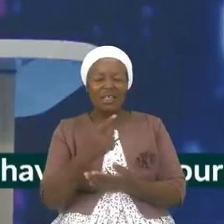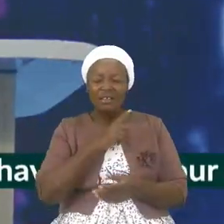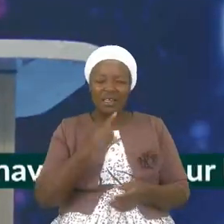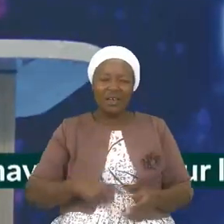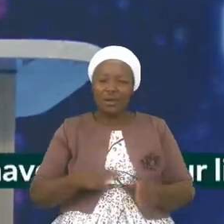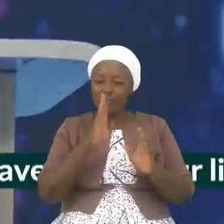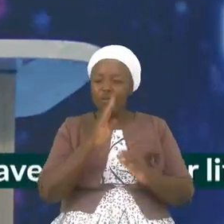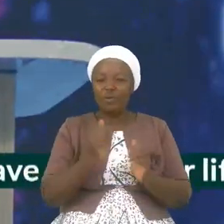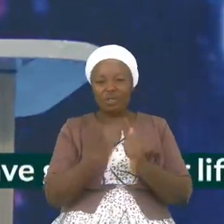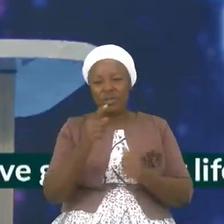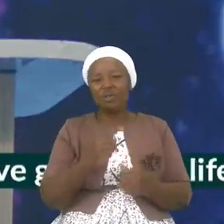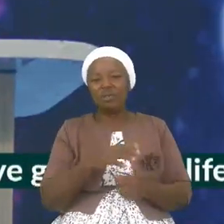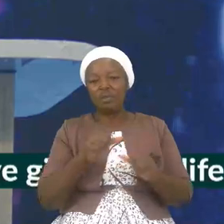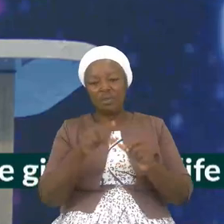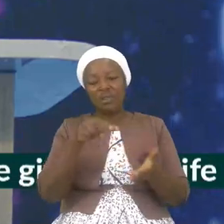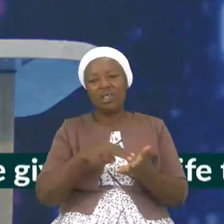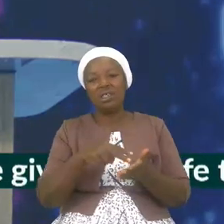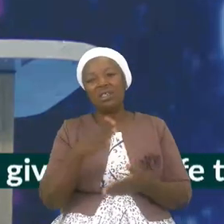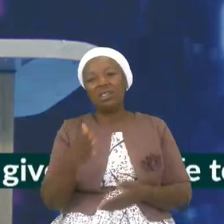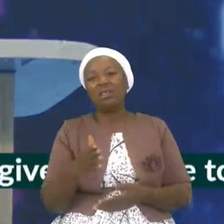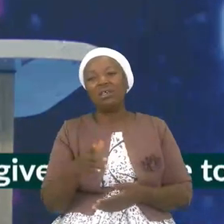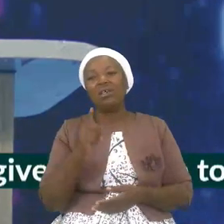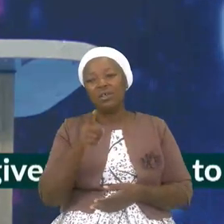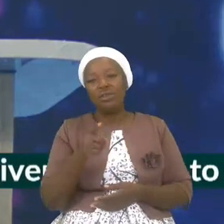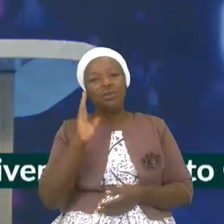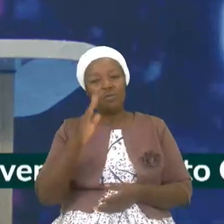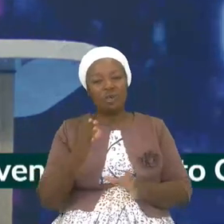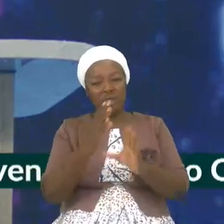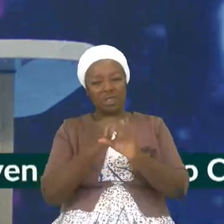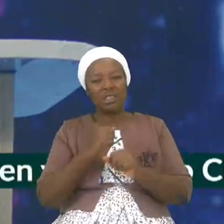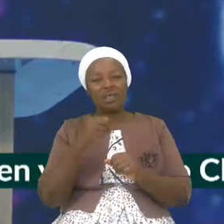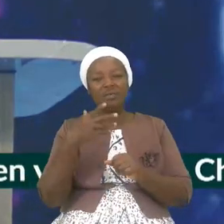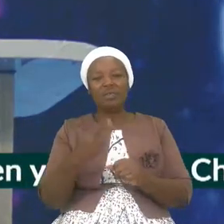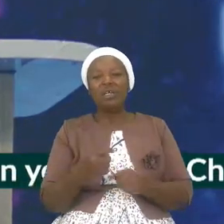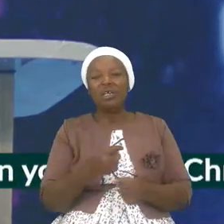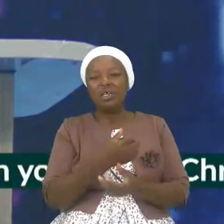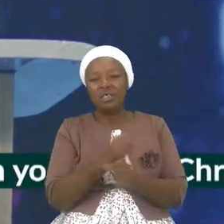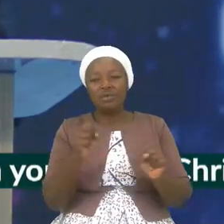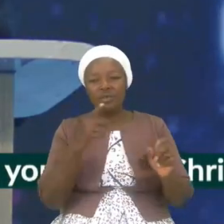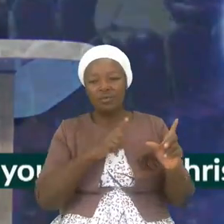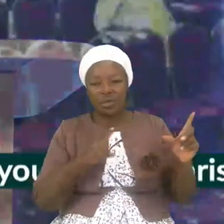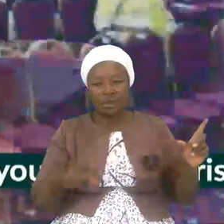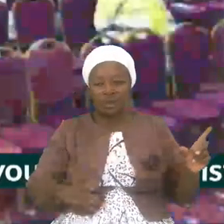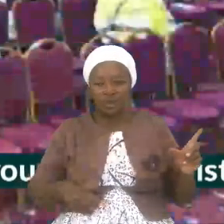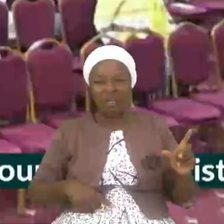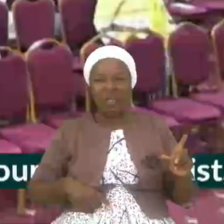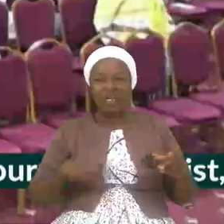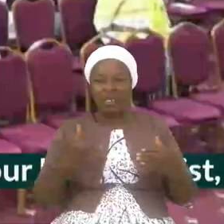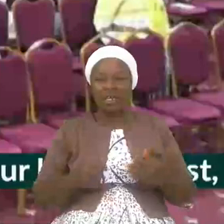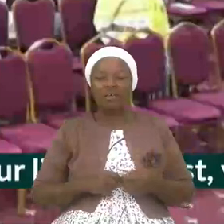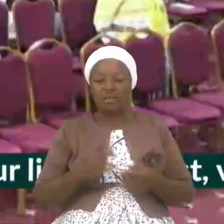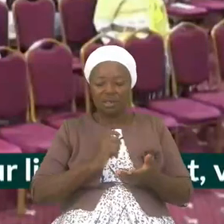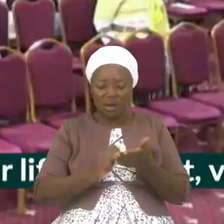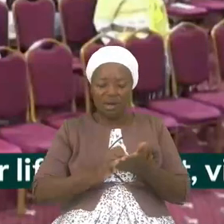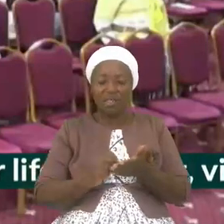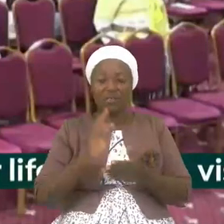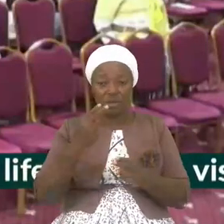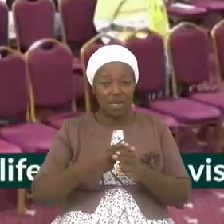Que Dieu soit avec vous, toujours debout, la main levée. Vous avez reçu le salut du Seigneur. Maintenant, vous